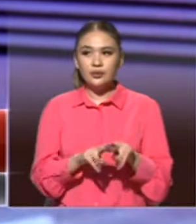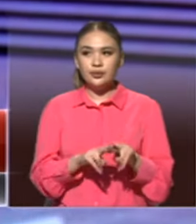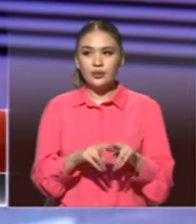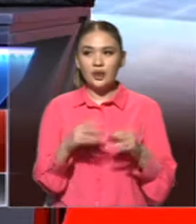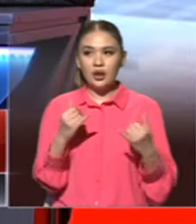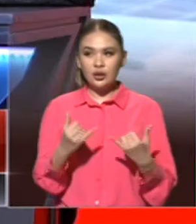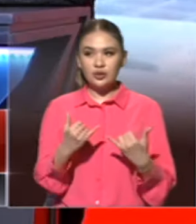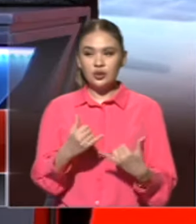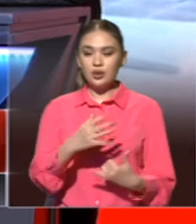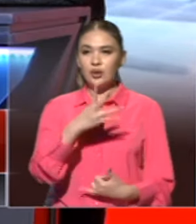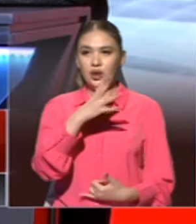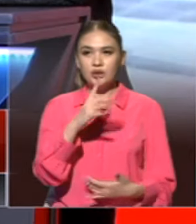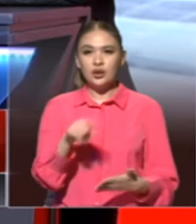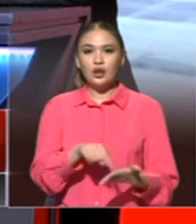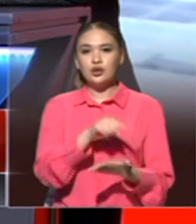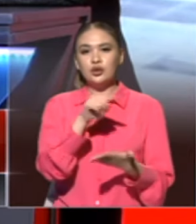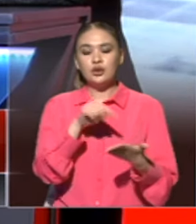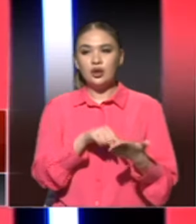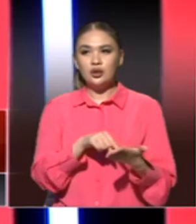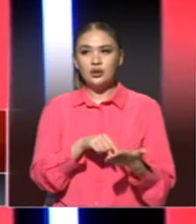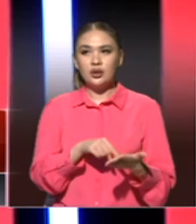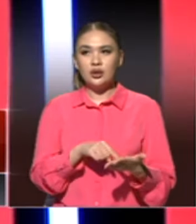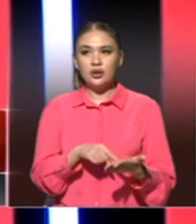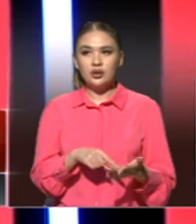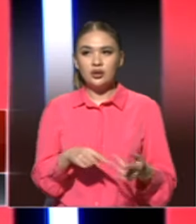уақыттағы сұрақтардың дистракторлары бар,